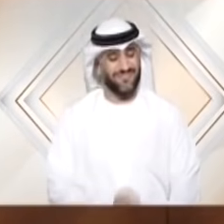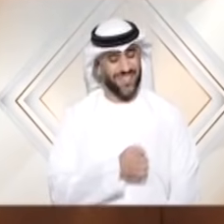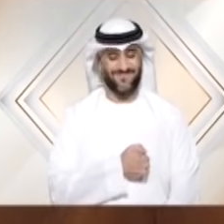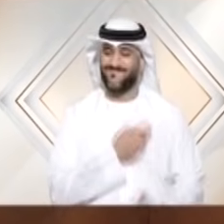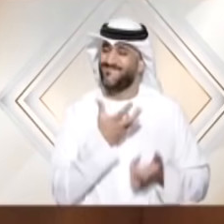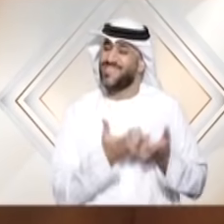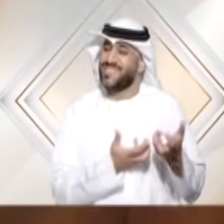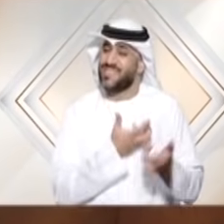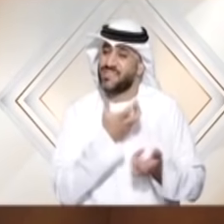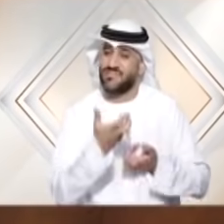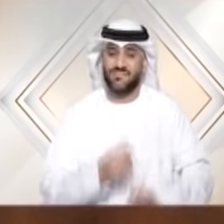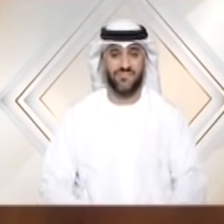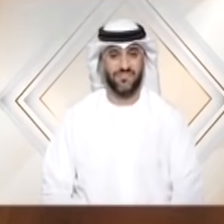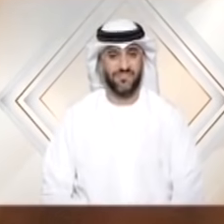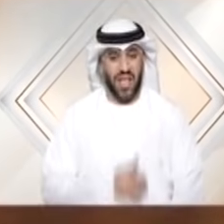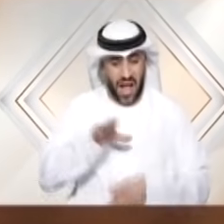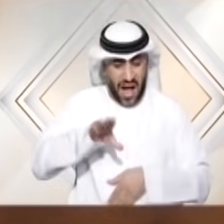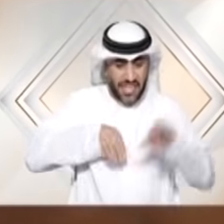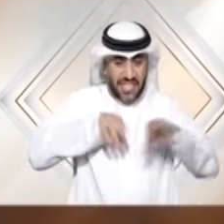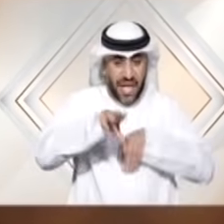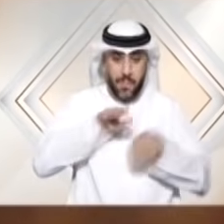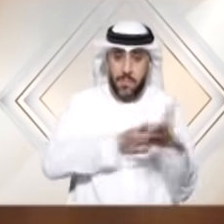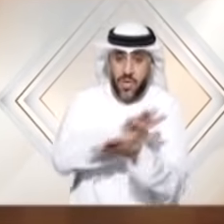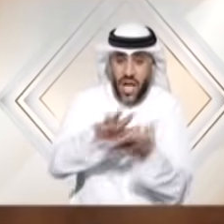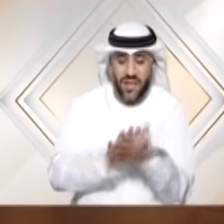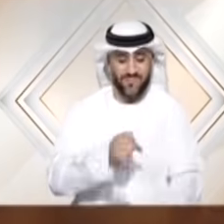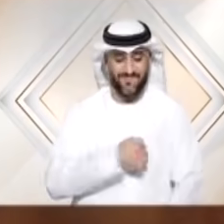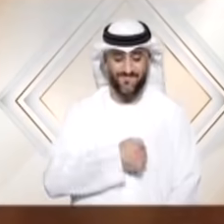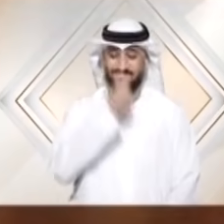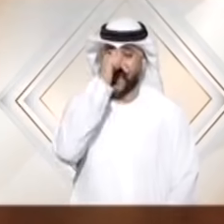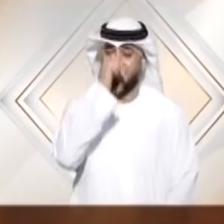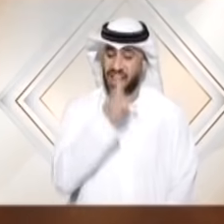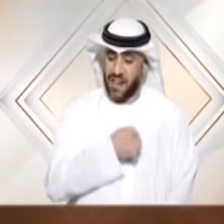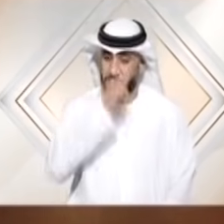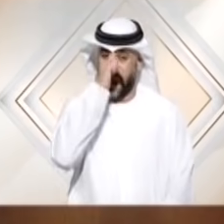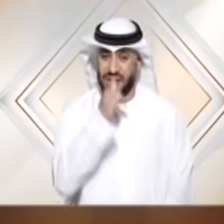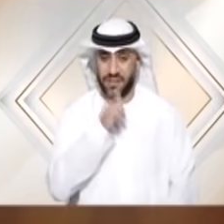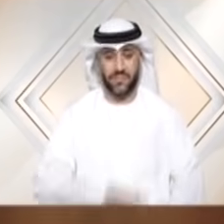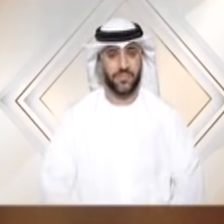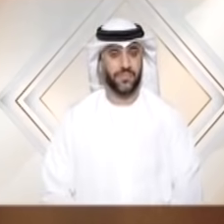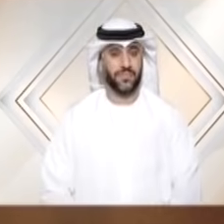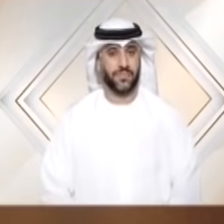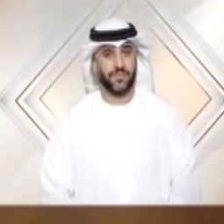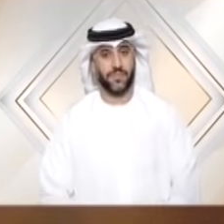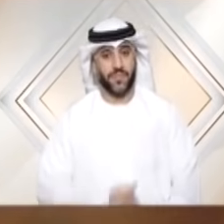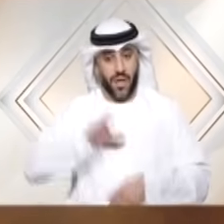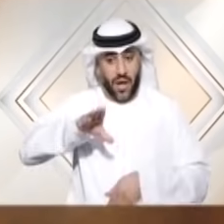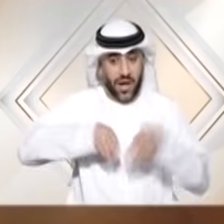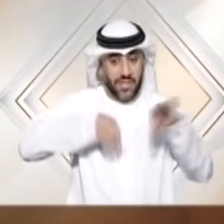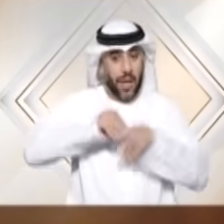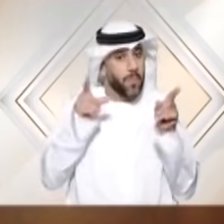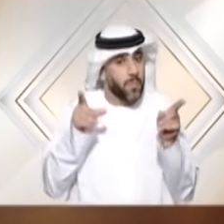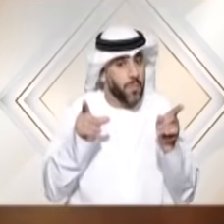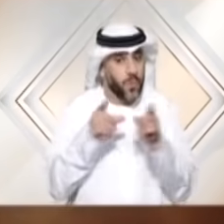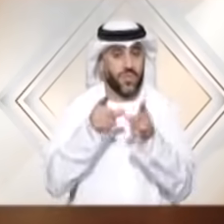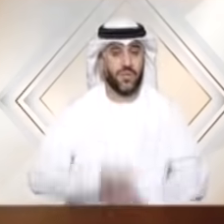مرق في قصة وشوي ضميري مأنبني. يلا قولي القصة يا شيخ. باختصار أني